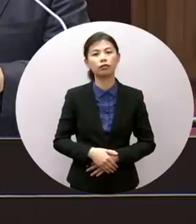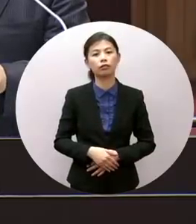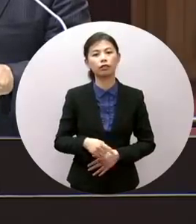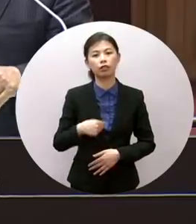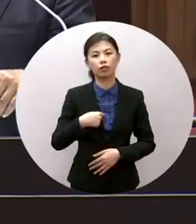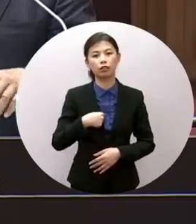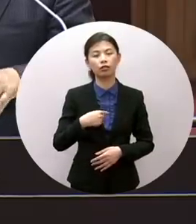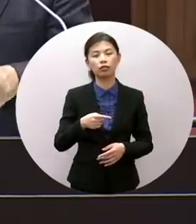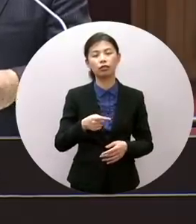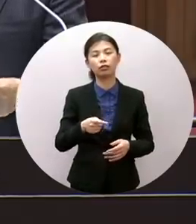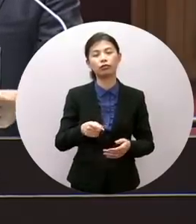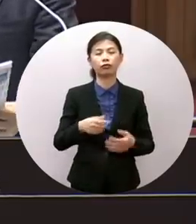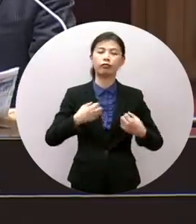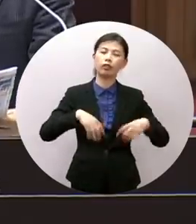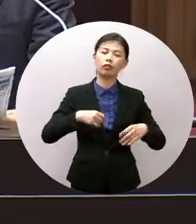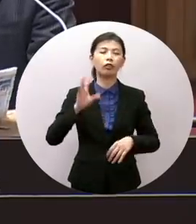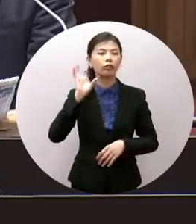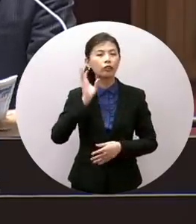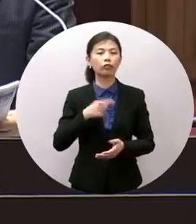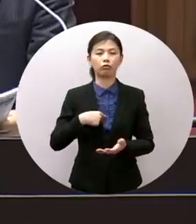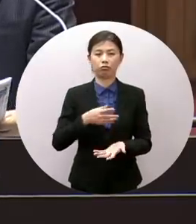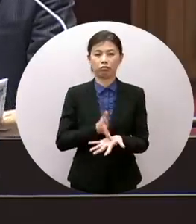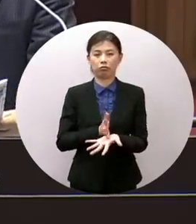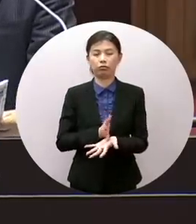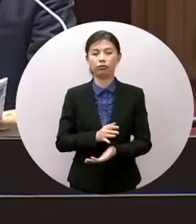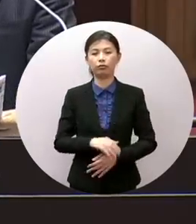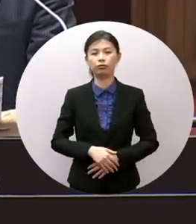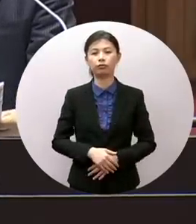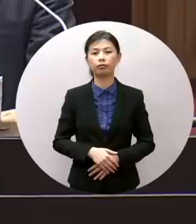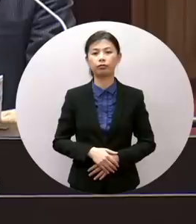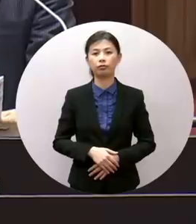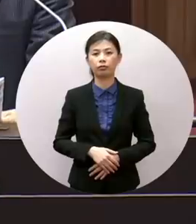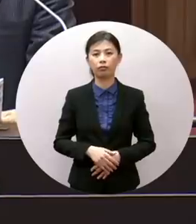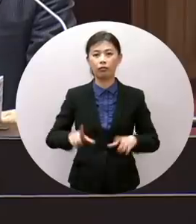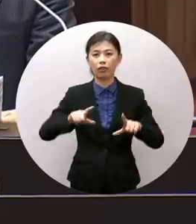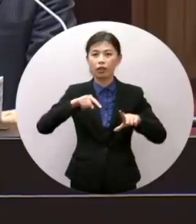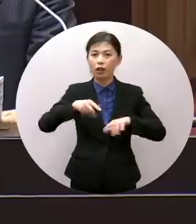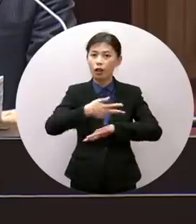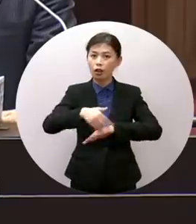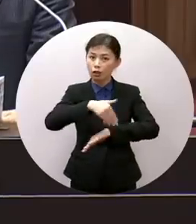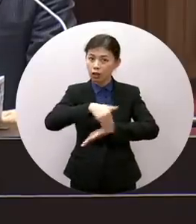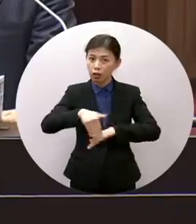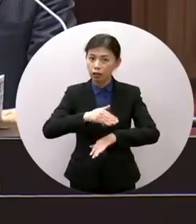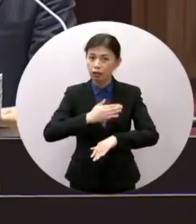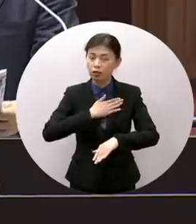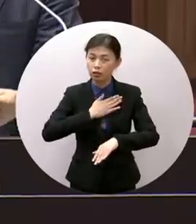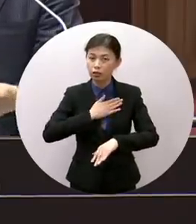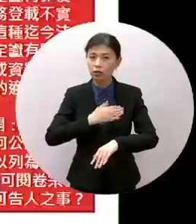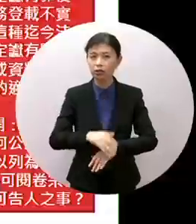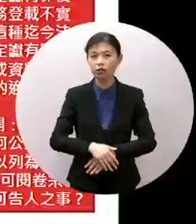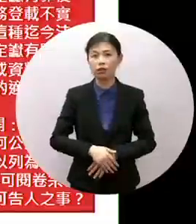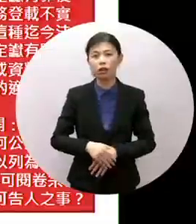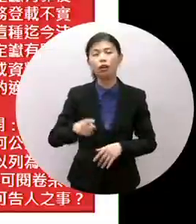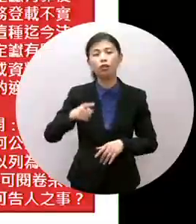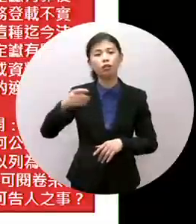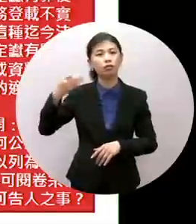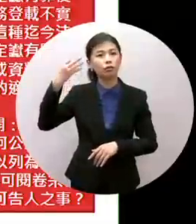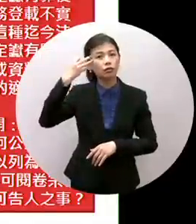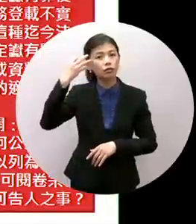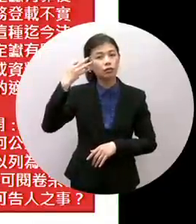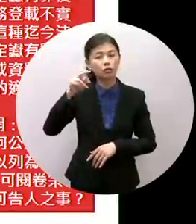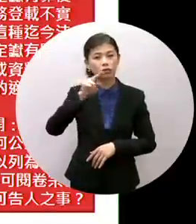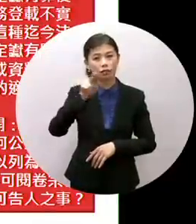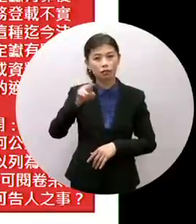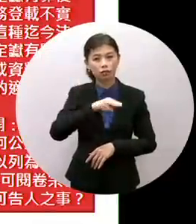松一点听这个话哈。太流案你应该很熟悉的、太平洋收购这个案呢，我只是